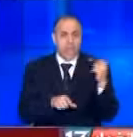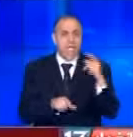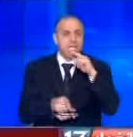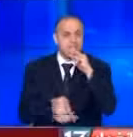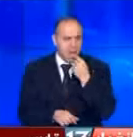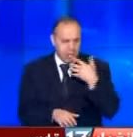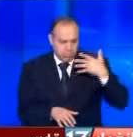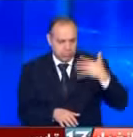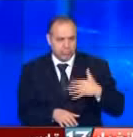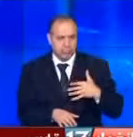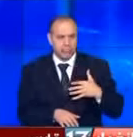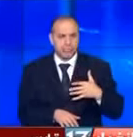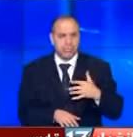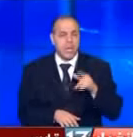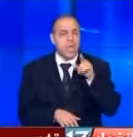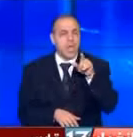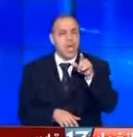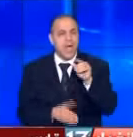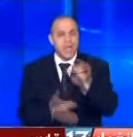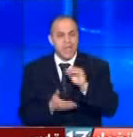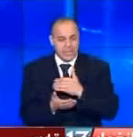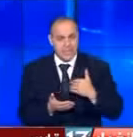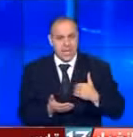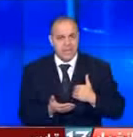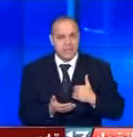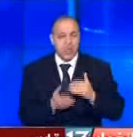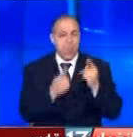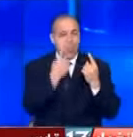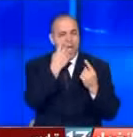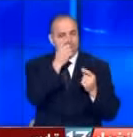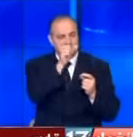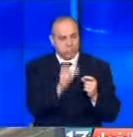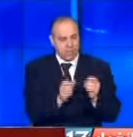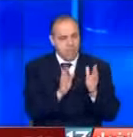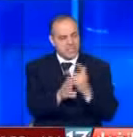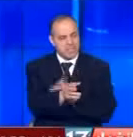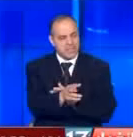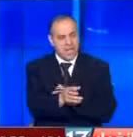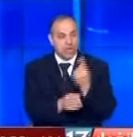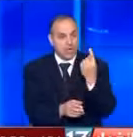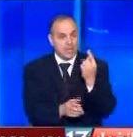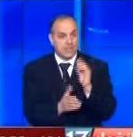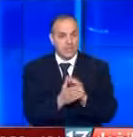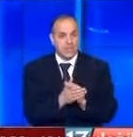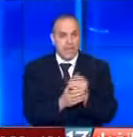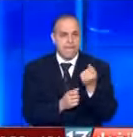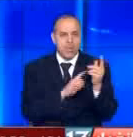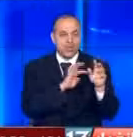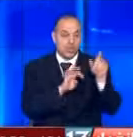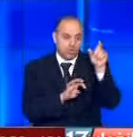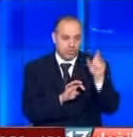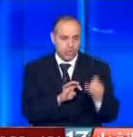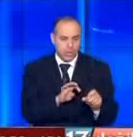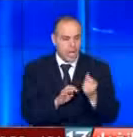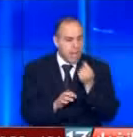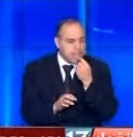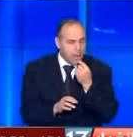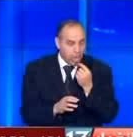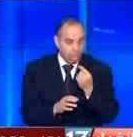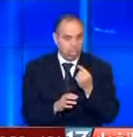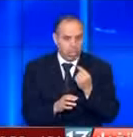حتى حالة اللي هي ما تتعكرت. الطلبة تلقوا الإسعافات اللازمة والفرق الصحية باشرت البحث عن أسباب